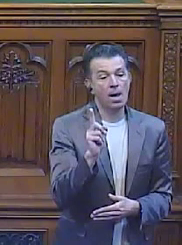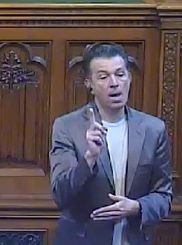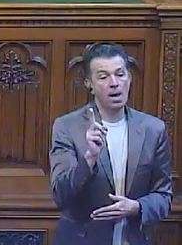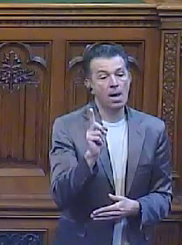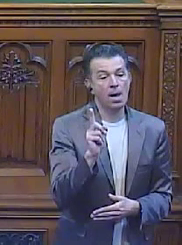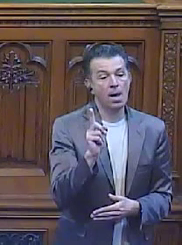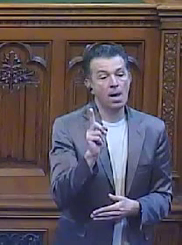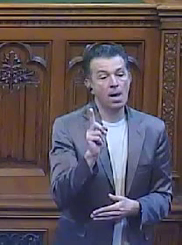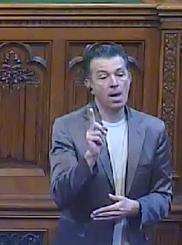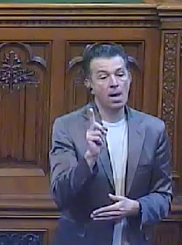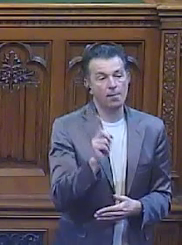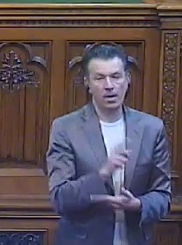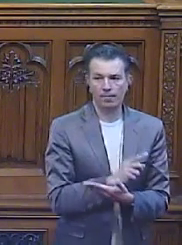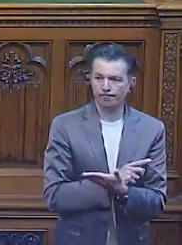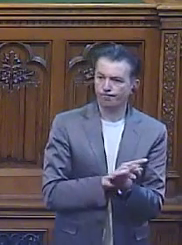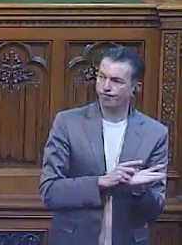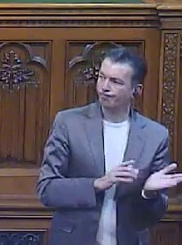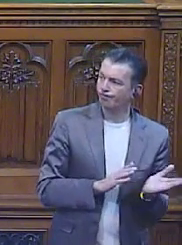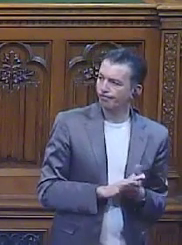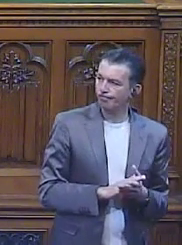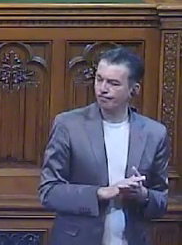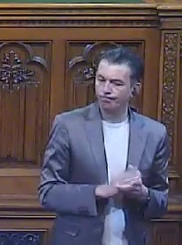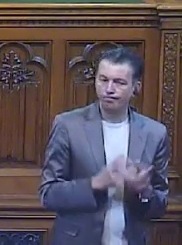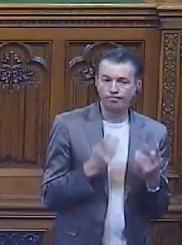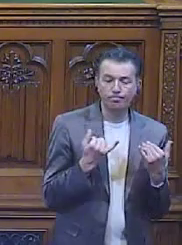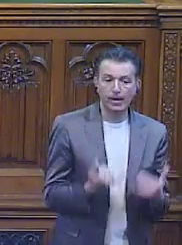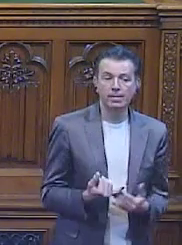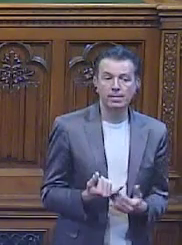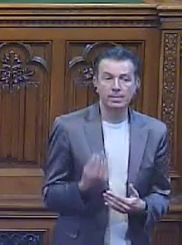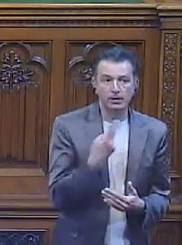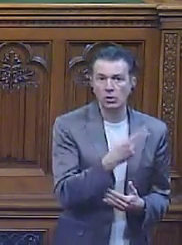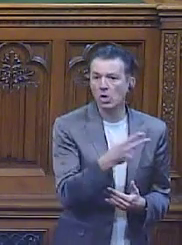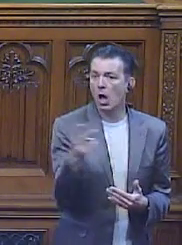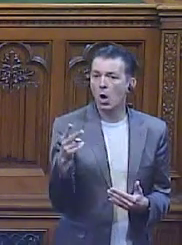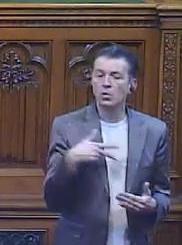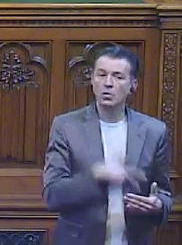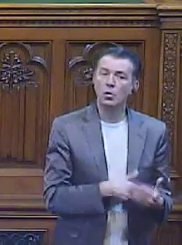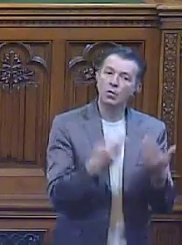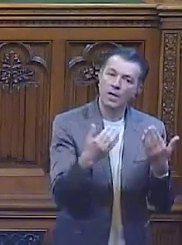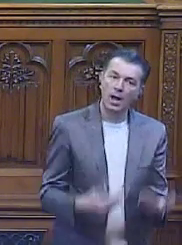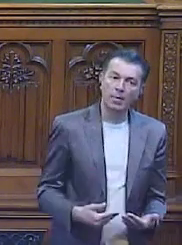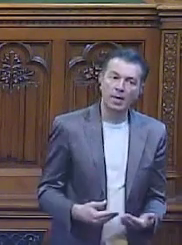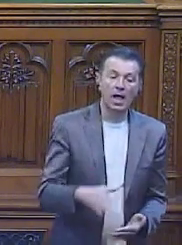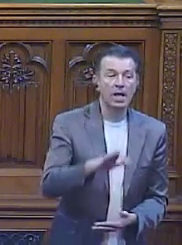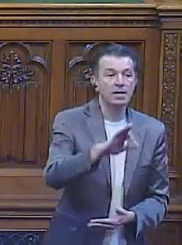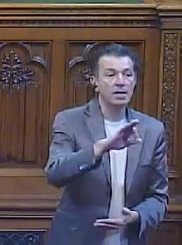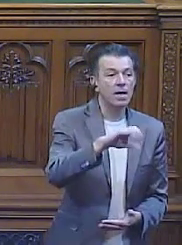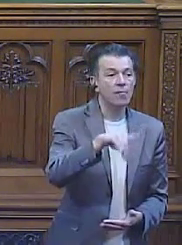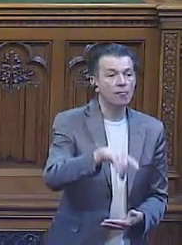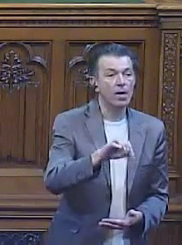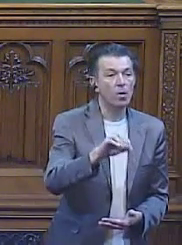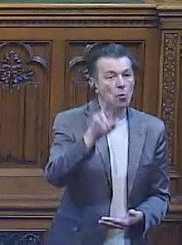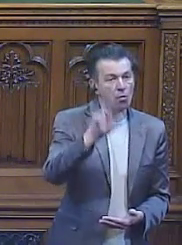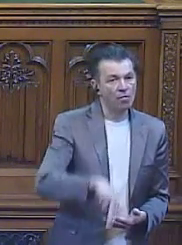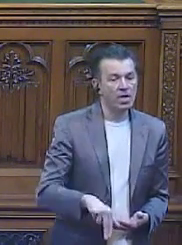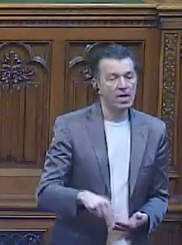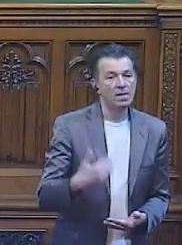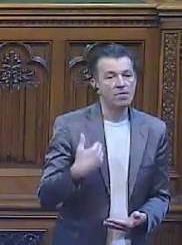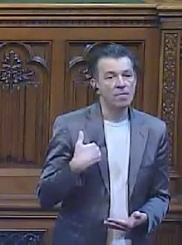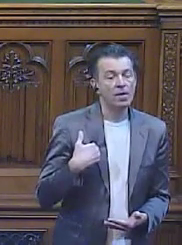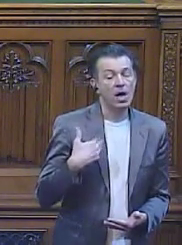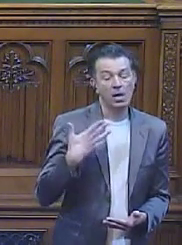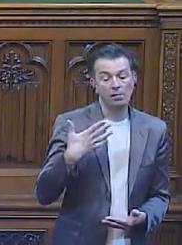gefördert. Aber meine sehr geehrten Damen und Herren, schauen wir uns einmal die Sozialbilanz der FPÖ Wien in den letzten